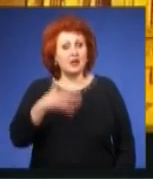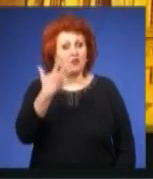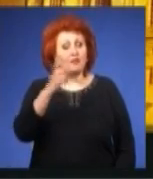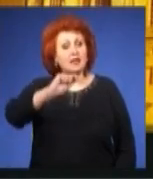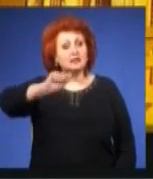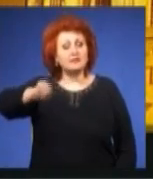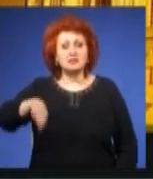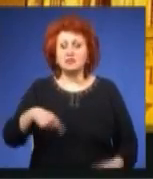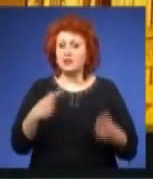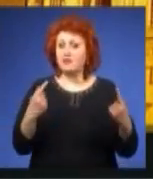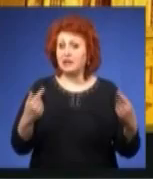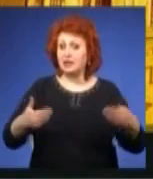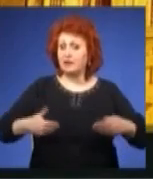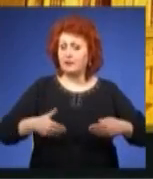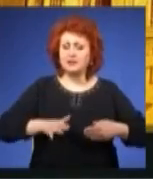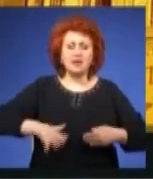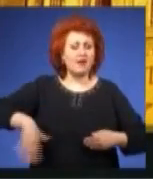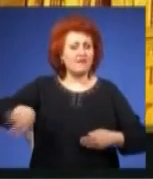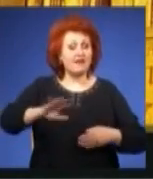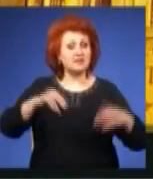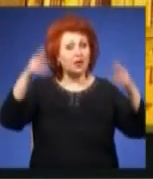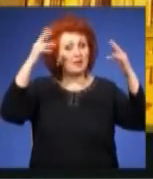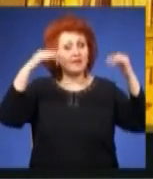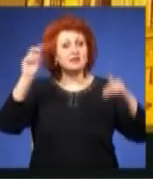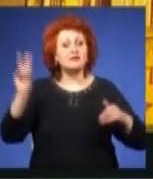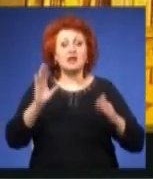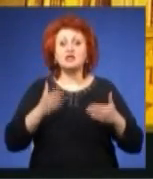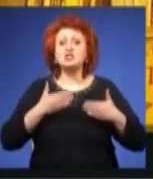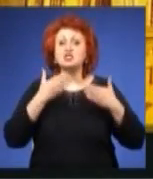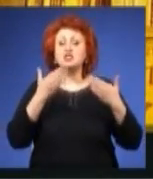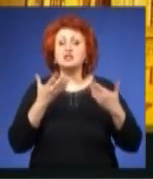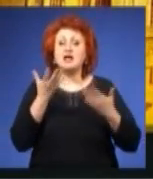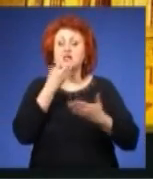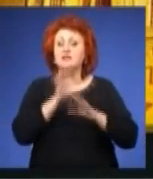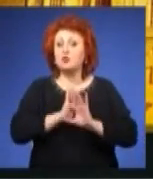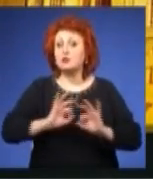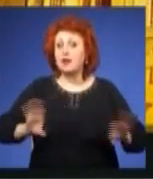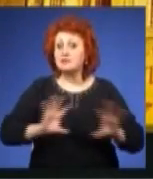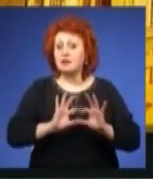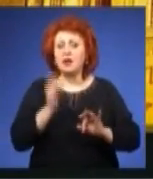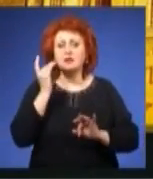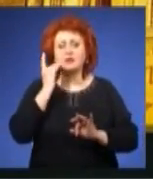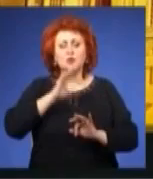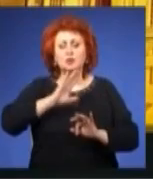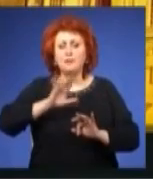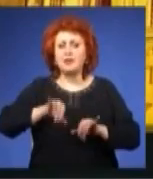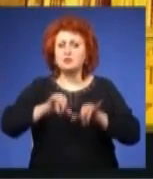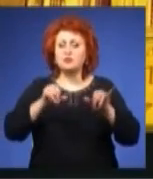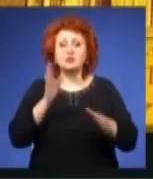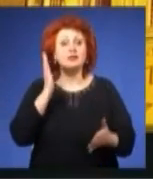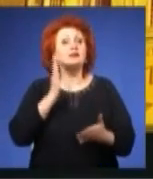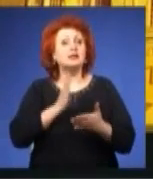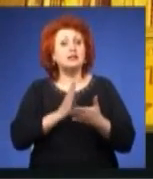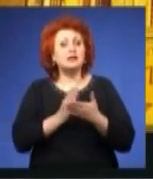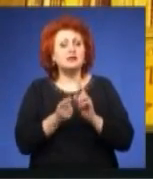В пятое воскресенье Великого Поста во всех православных храмах читается евангельский рассказ, который без